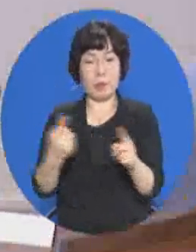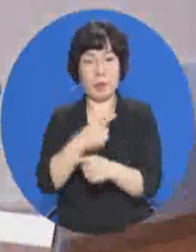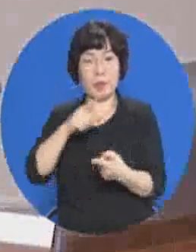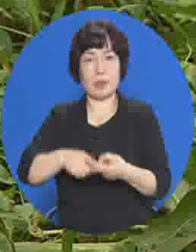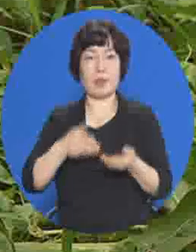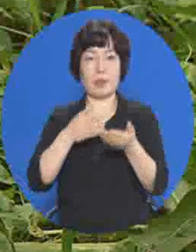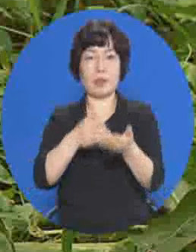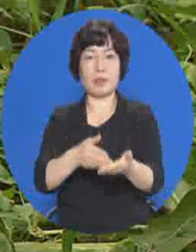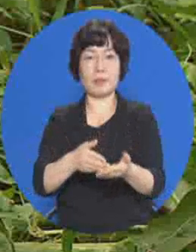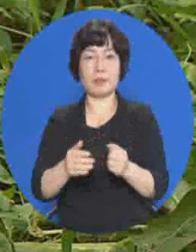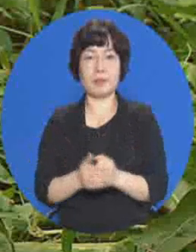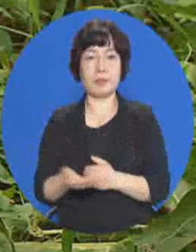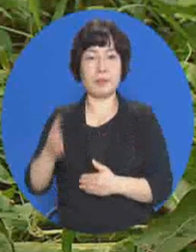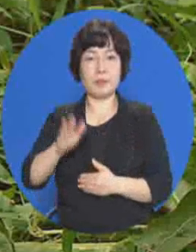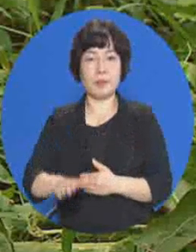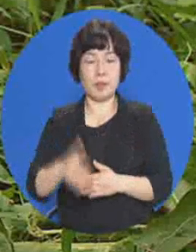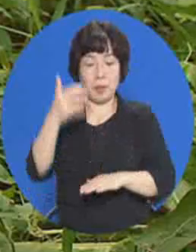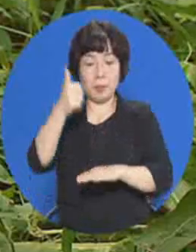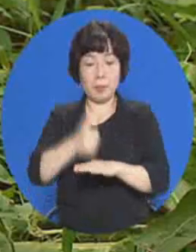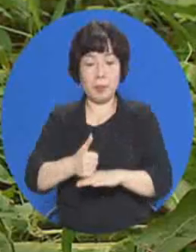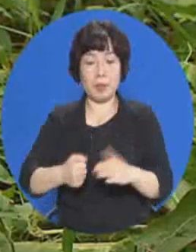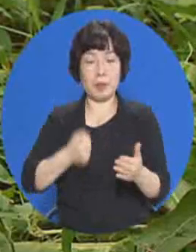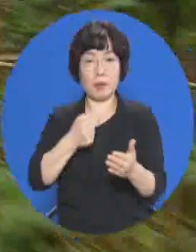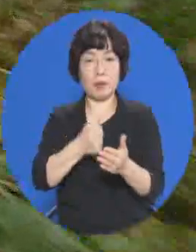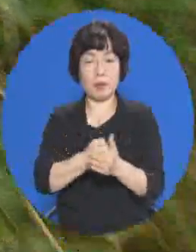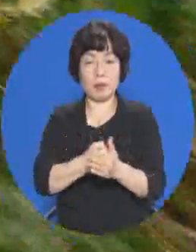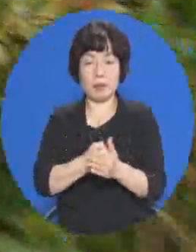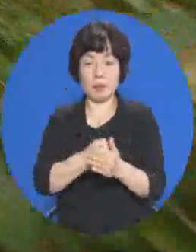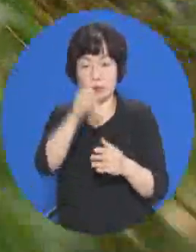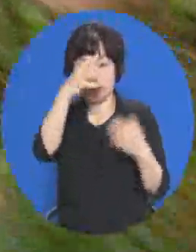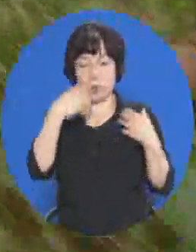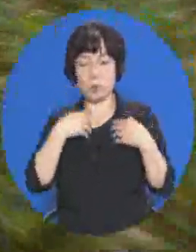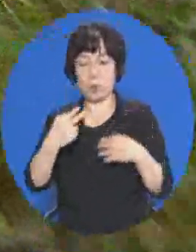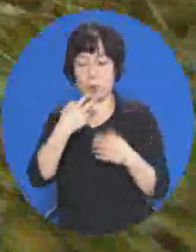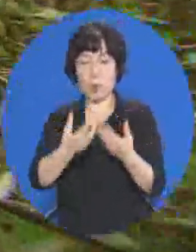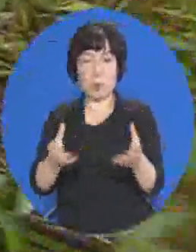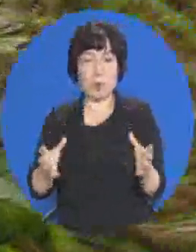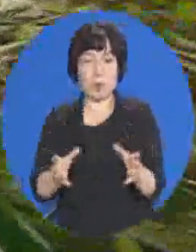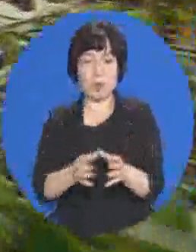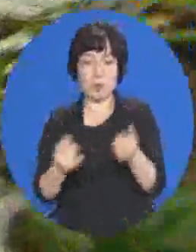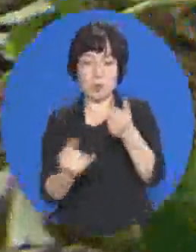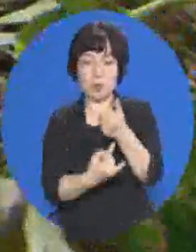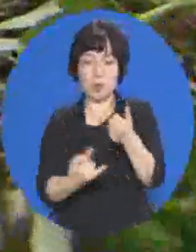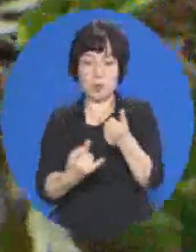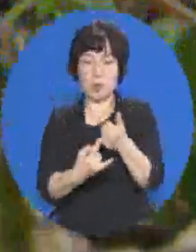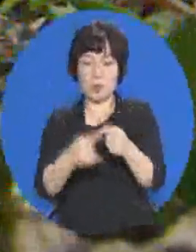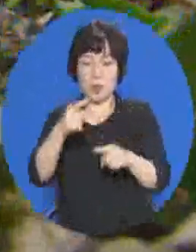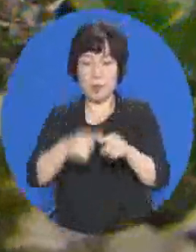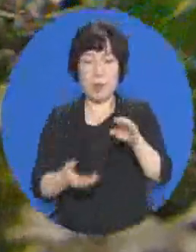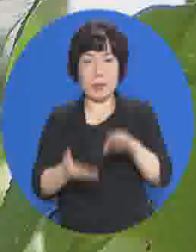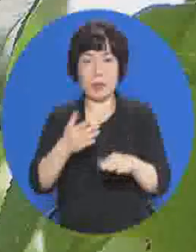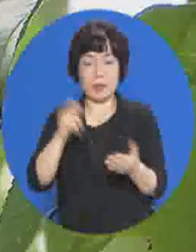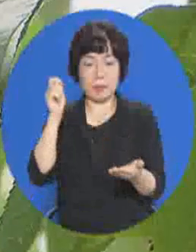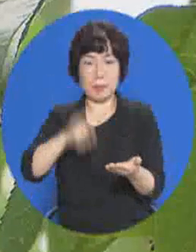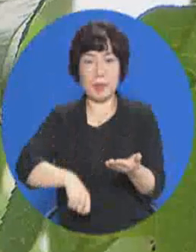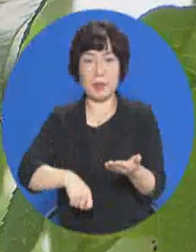발의됐습니다. 하지만 최종 결정은 정부와 보험 관계자로 구성된 심의위가 과반수 의결하게 되어